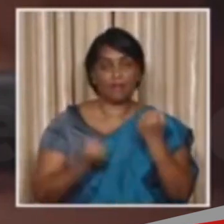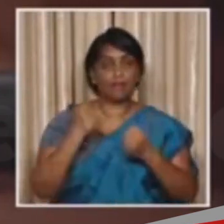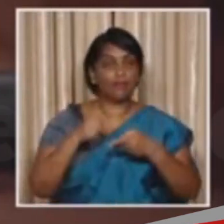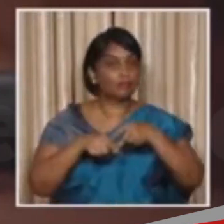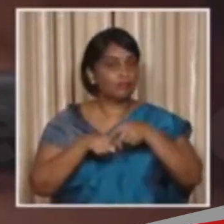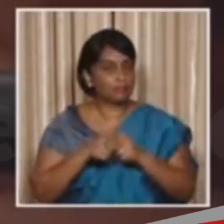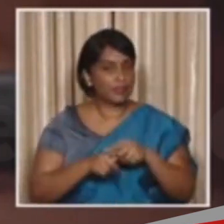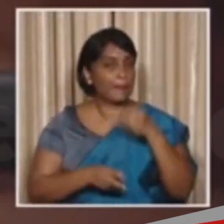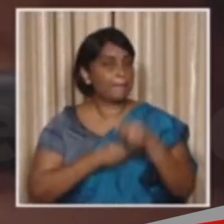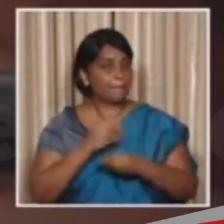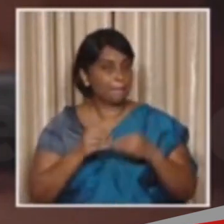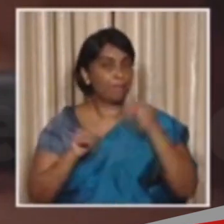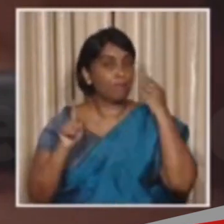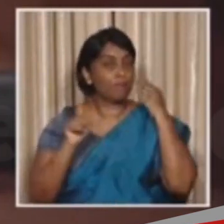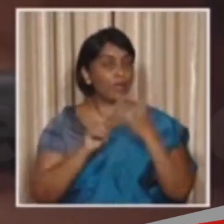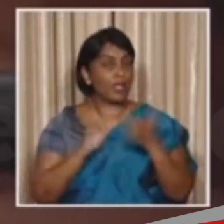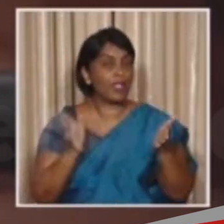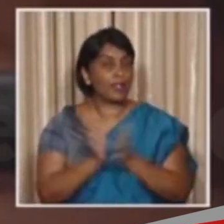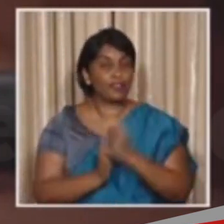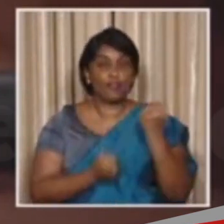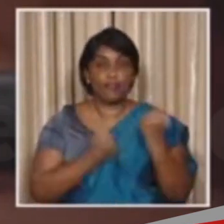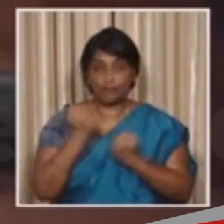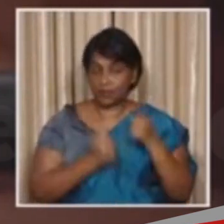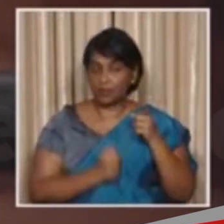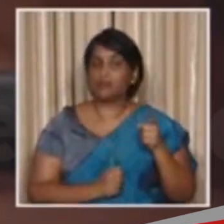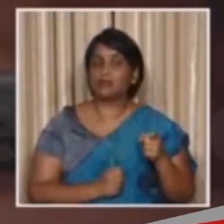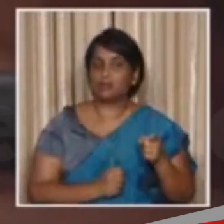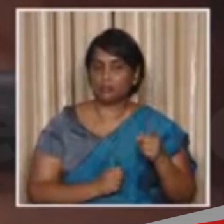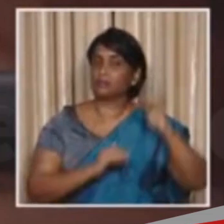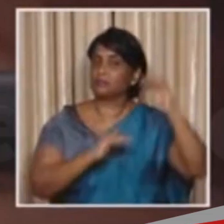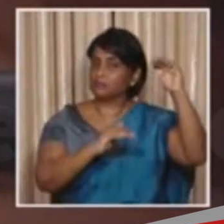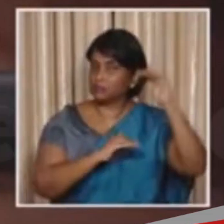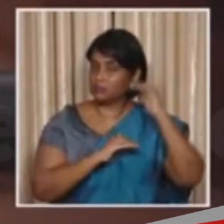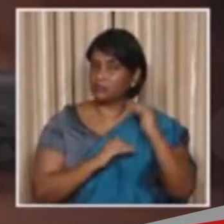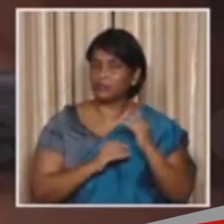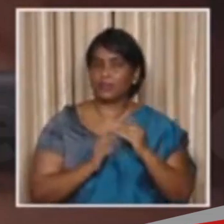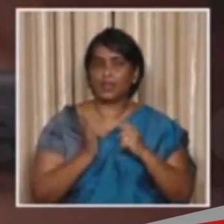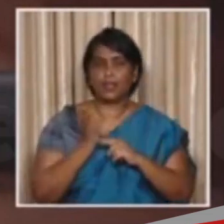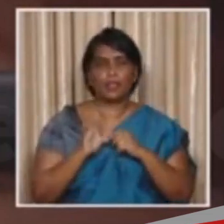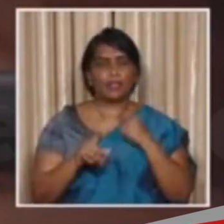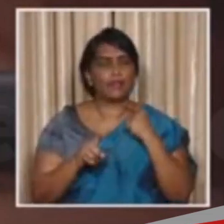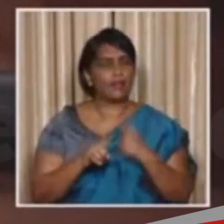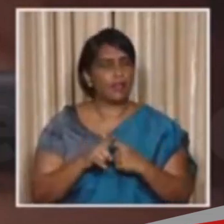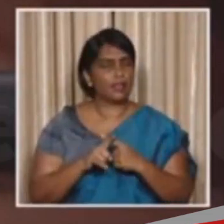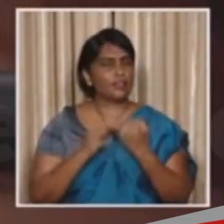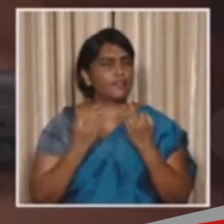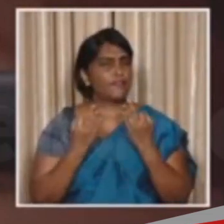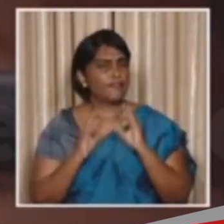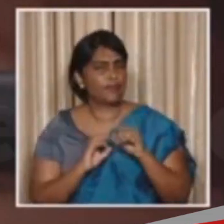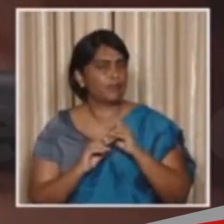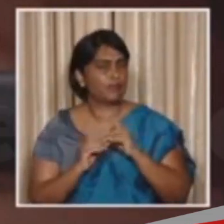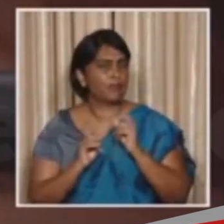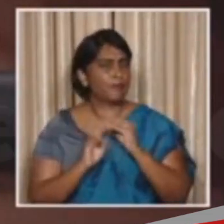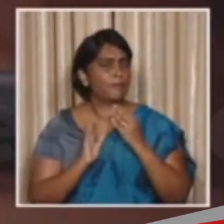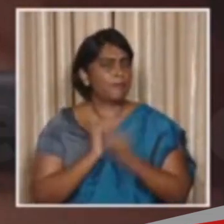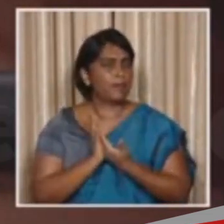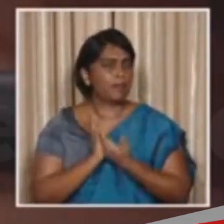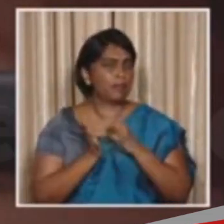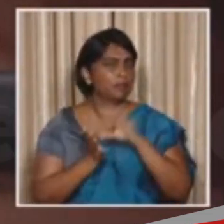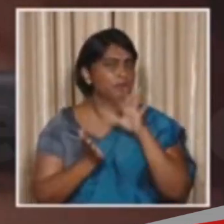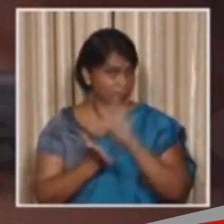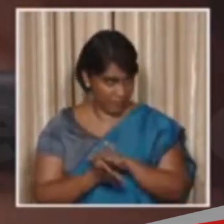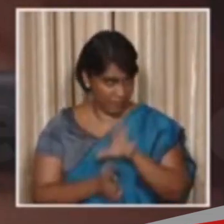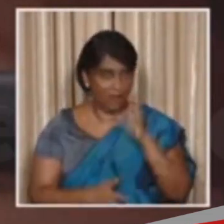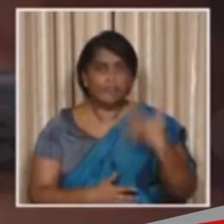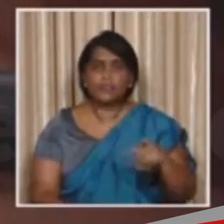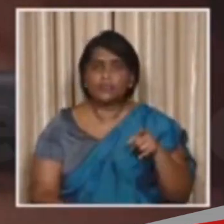සහ නිෂ්පාදනය කිරීමට අදාළ එකතු කරලද වාහන කට්ටල ආනයනදී ශූන්‍ය බදු තීරු බදු ප්‍රතිපත්තියක් අනුගමනය කිරීමට තීරණය කර තිබේද?